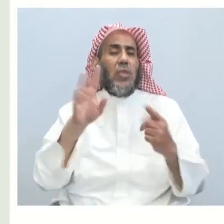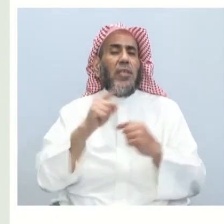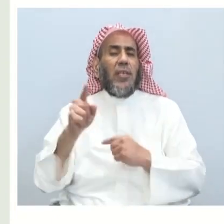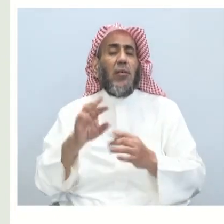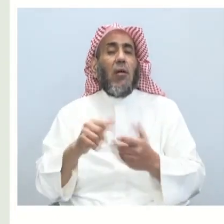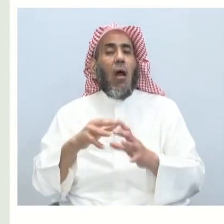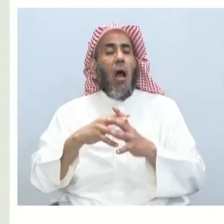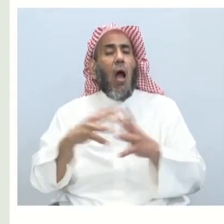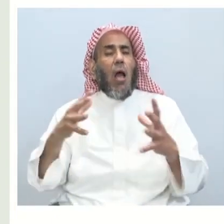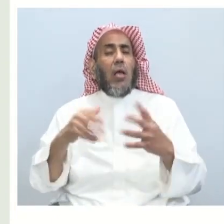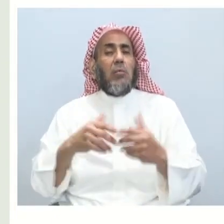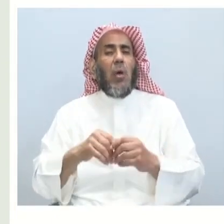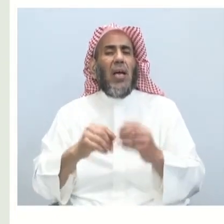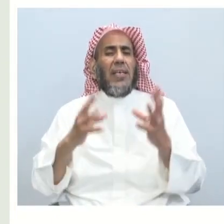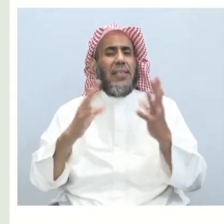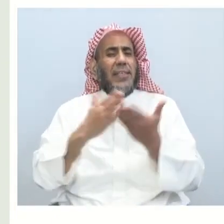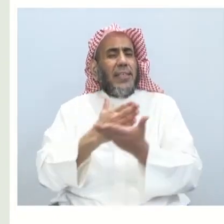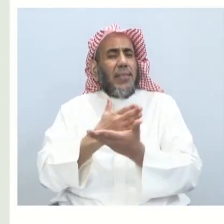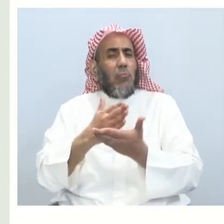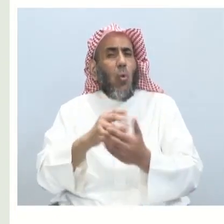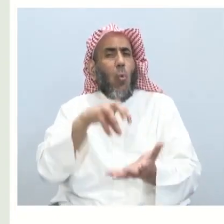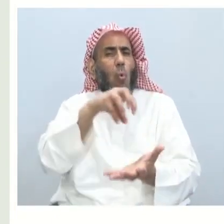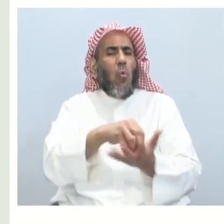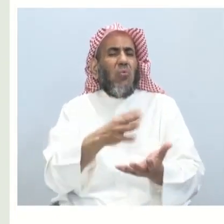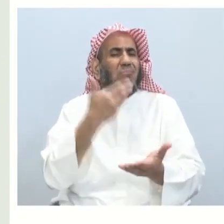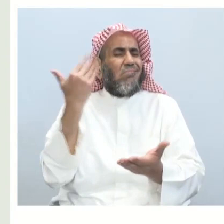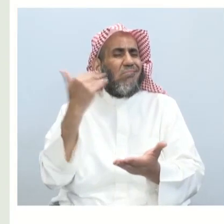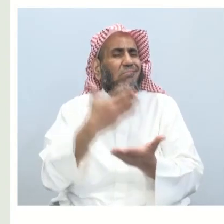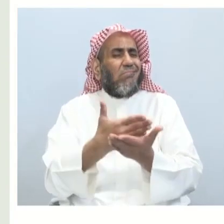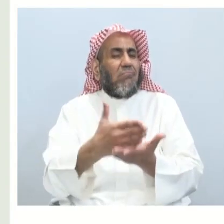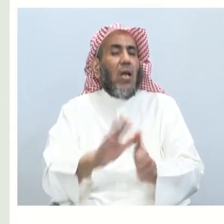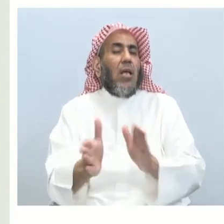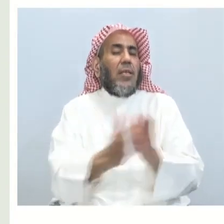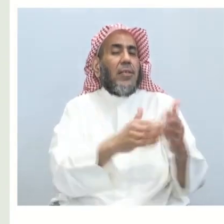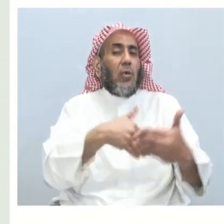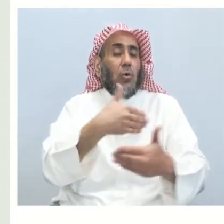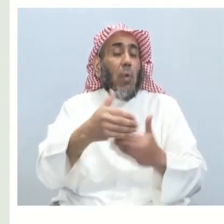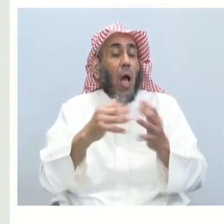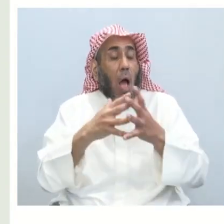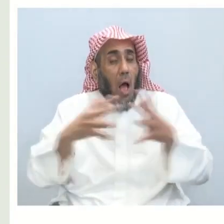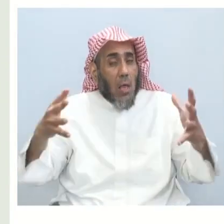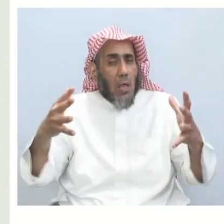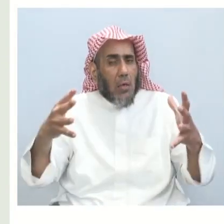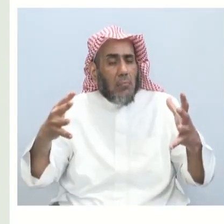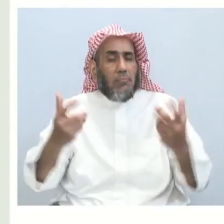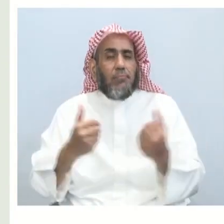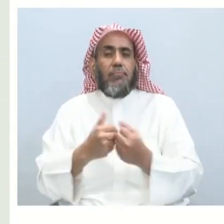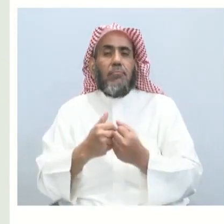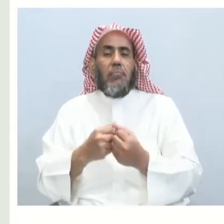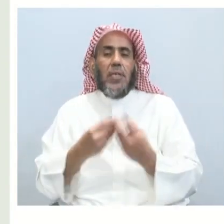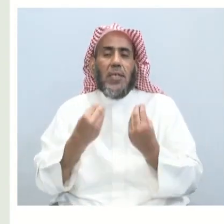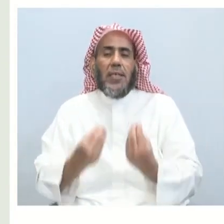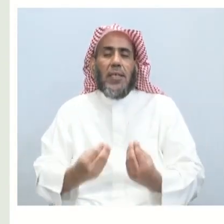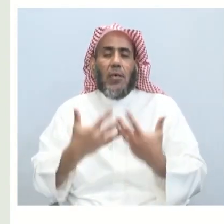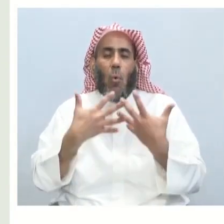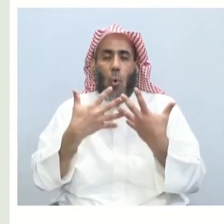قنا ايضا اكثر صار اصبح تجرد من من الوقوف على الاطلال وطريقه الغزل الجاهلي واصبح اكثر يعني رقه